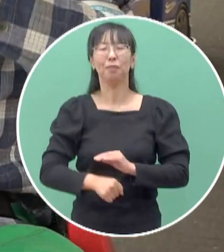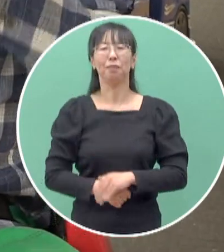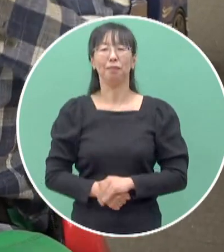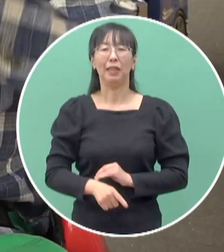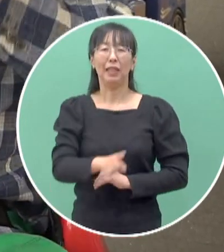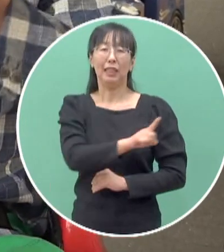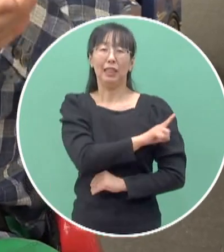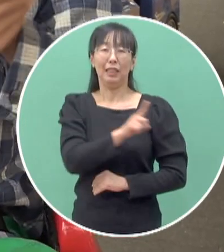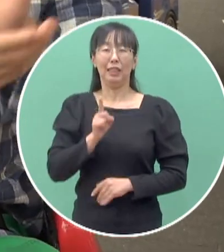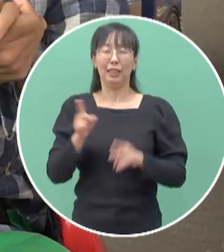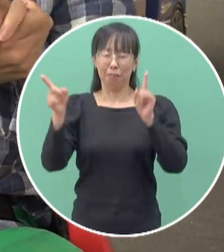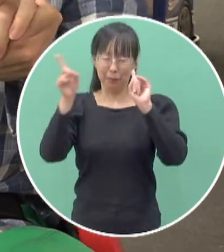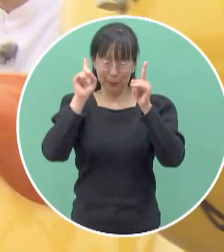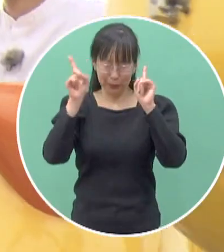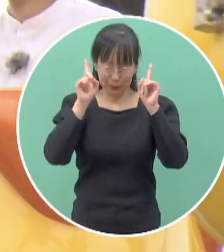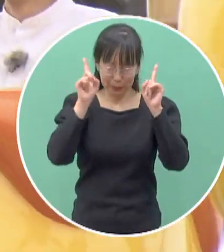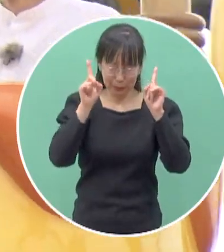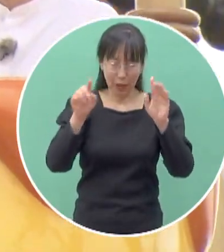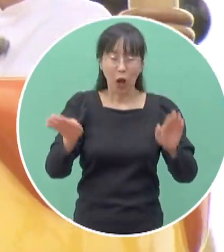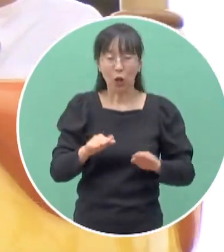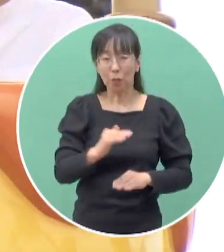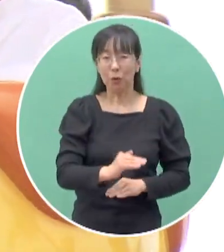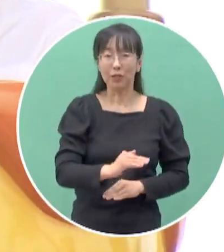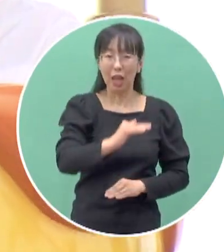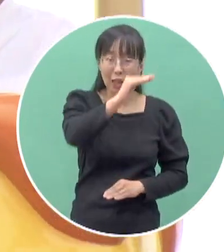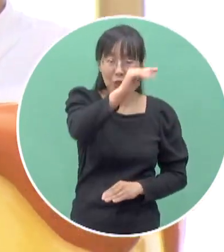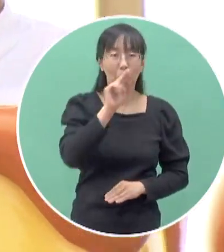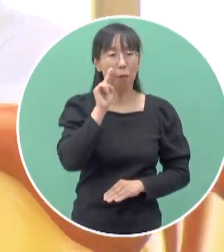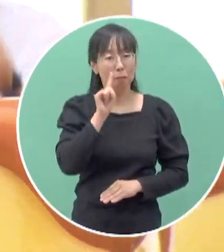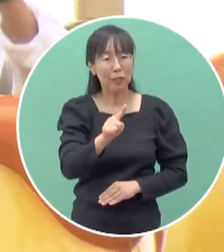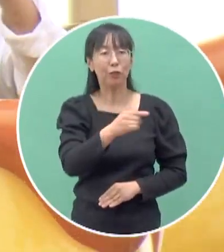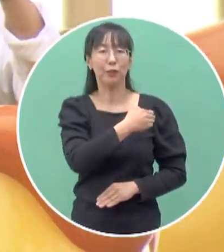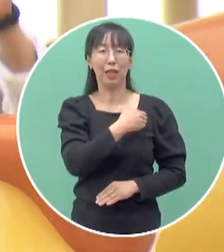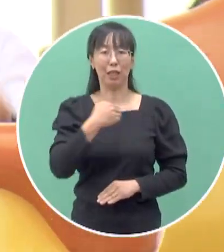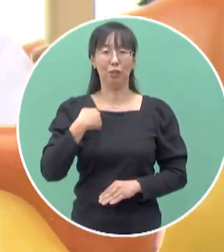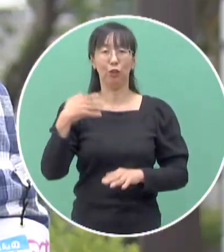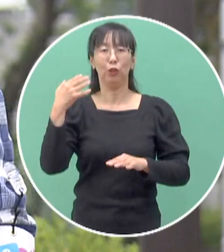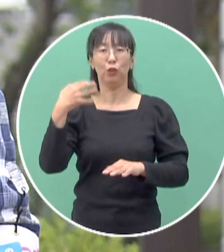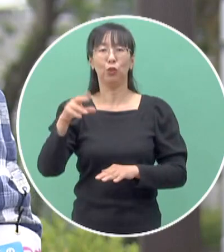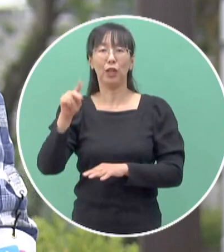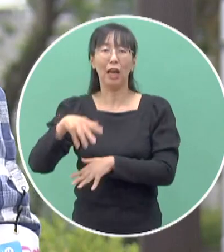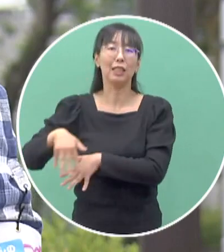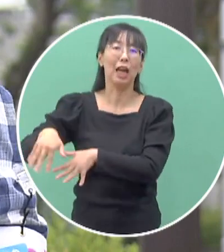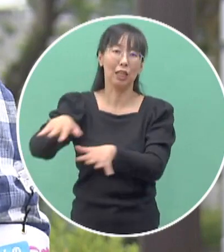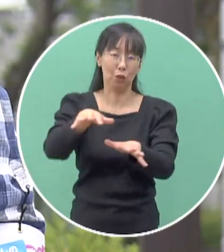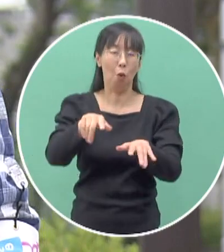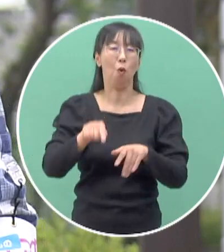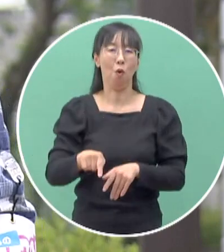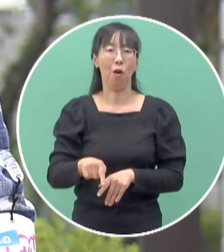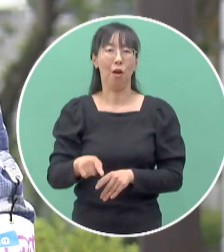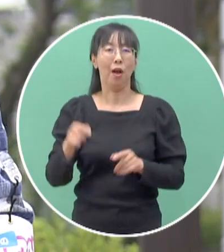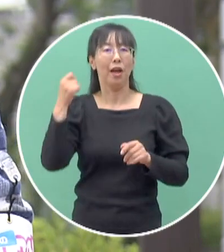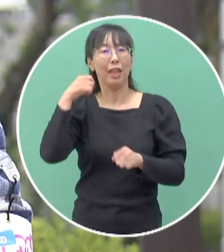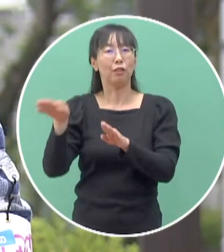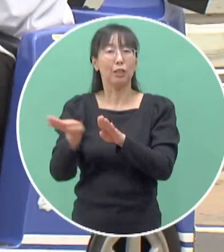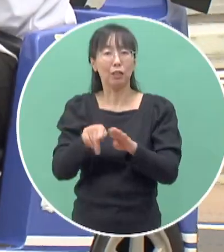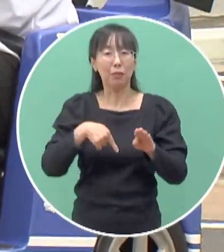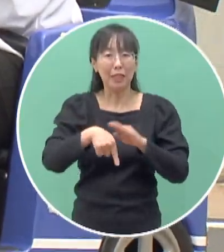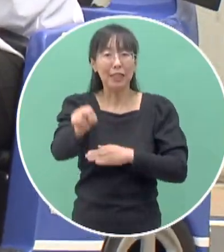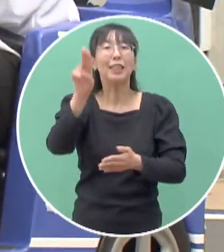一日中楽しめて子どもの成長も見られる鈴鹿サーキットパーク、夏休みに決定ですね。